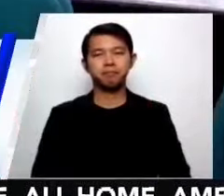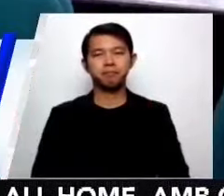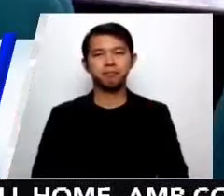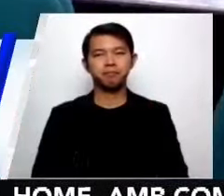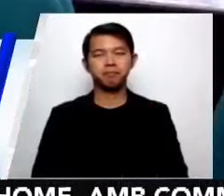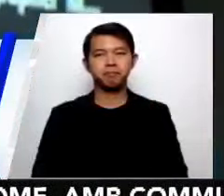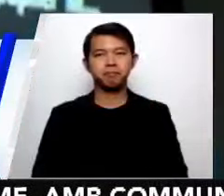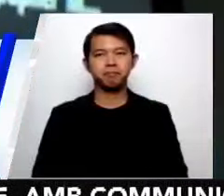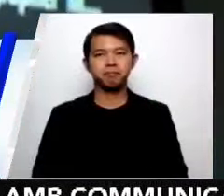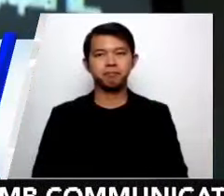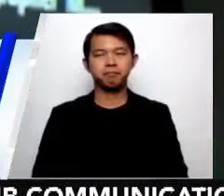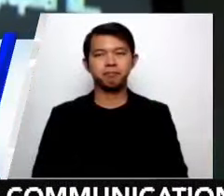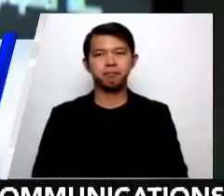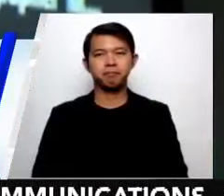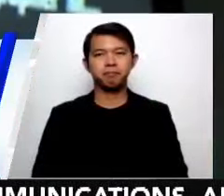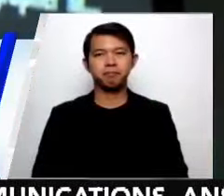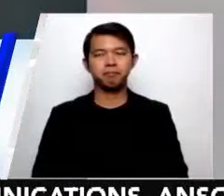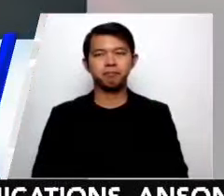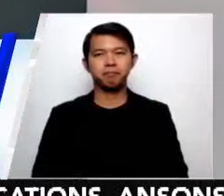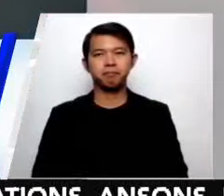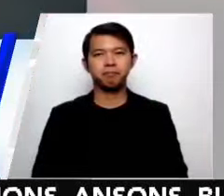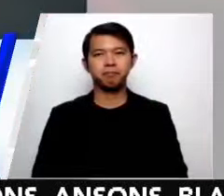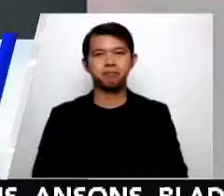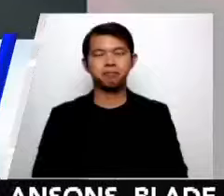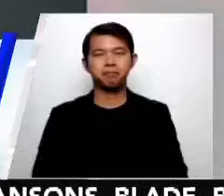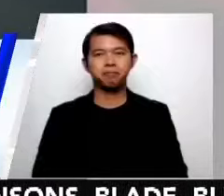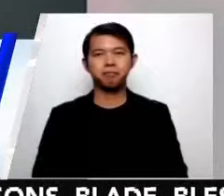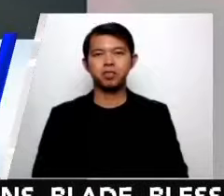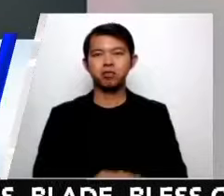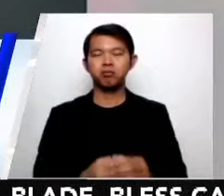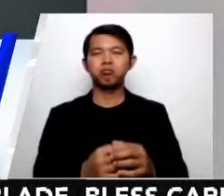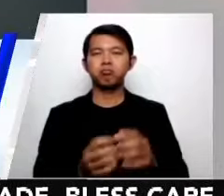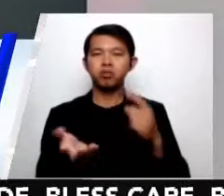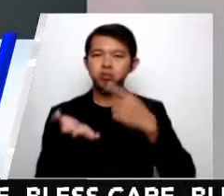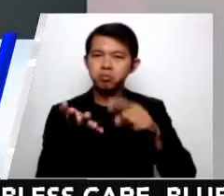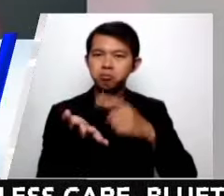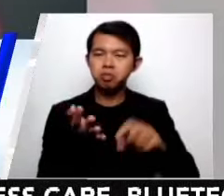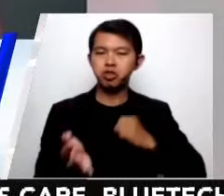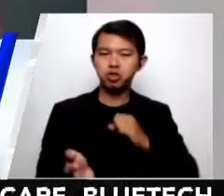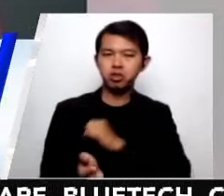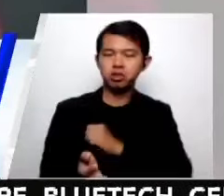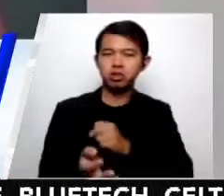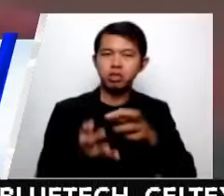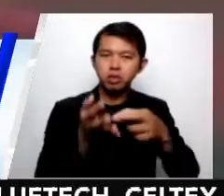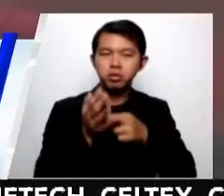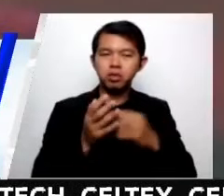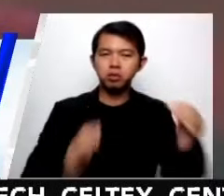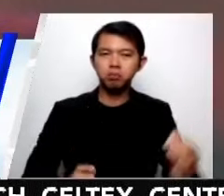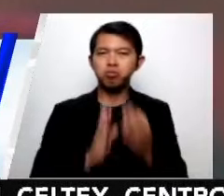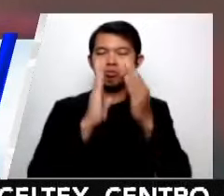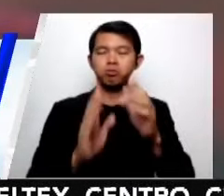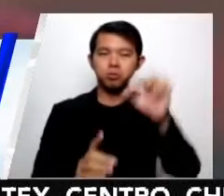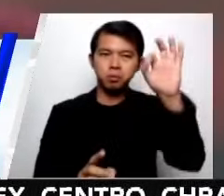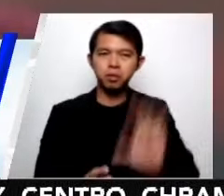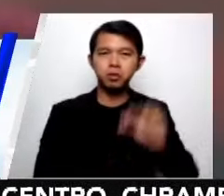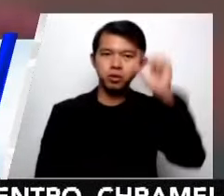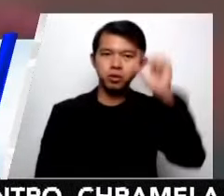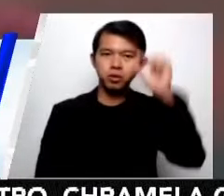Hindi lang sa imbestigasyon ng Senado pinadadalo si Pastor Apollo Kibuloy para ito sa umano'y pang-aabuso niya sa mga miyembro ng Kingdom of